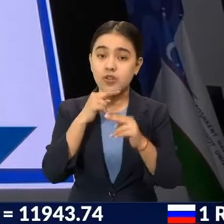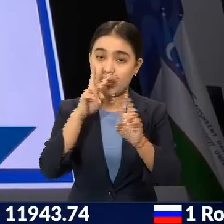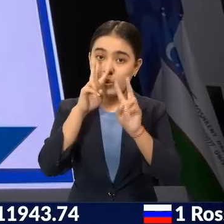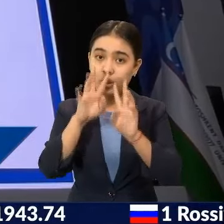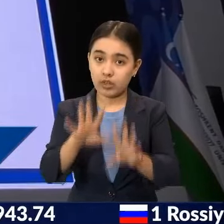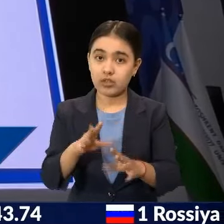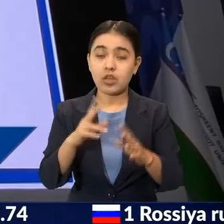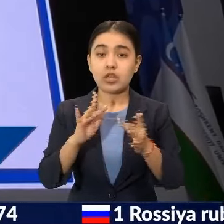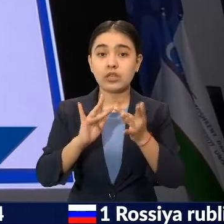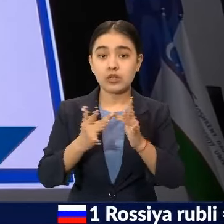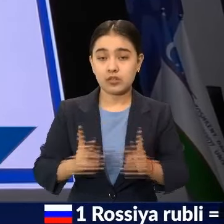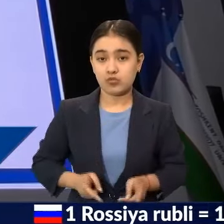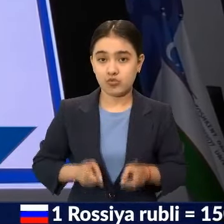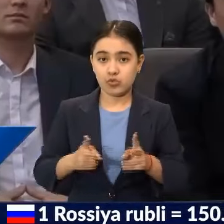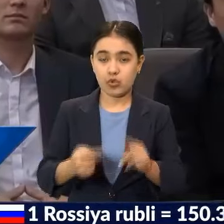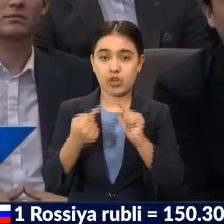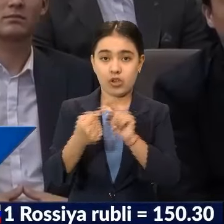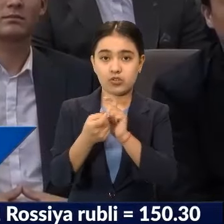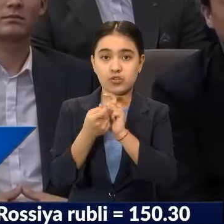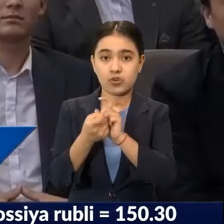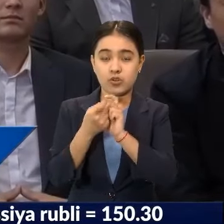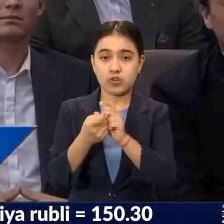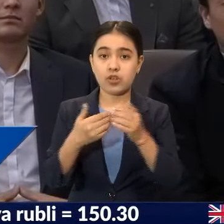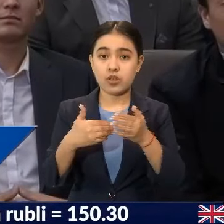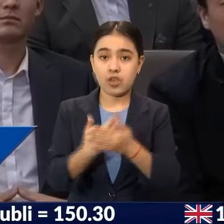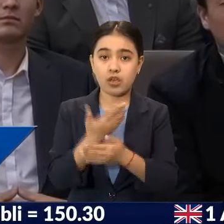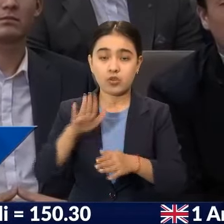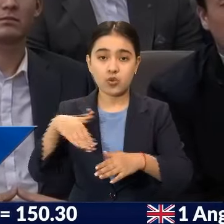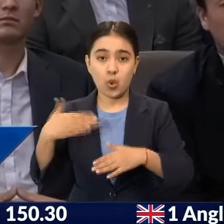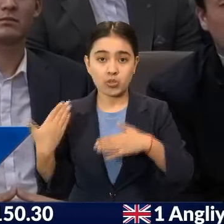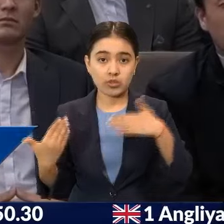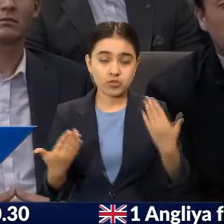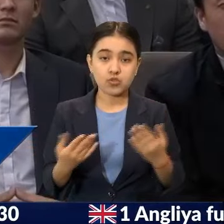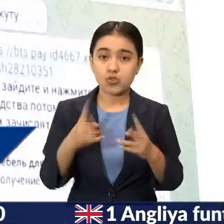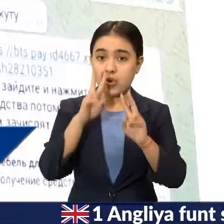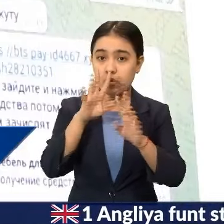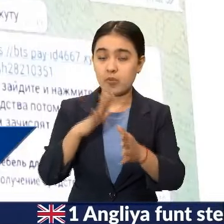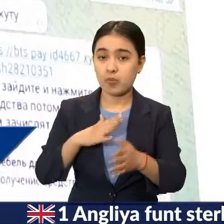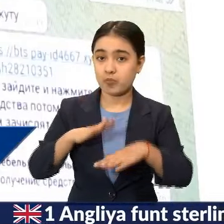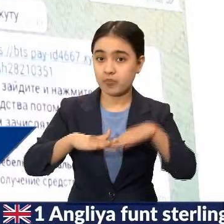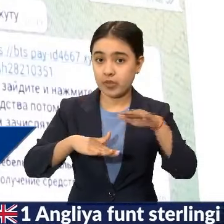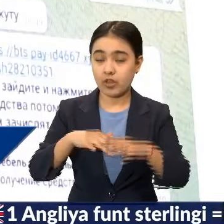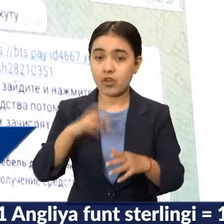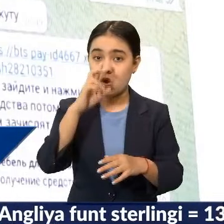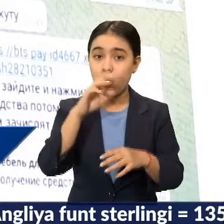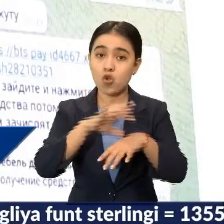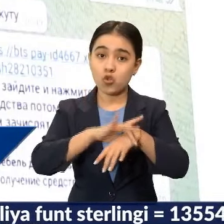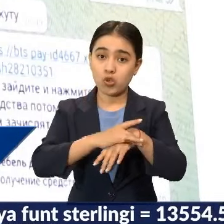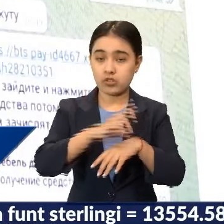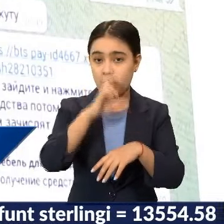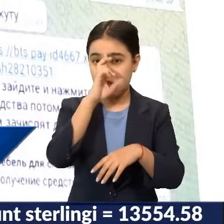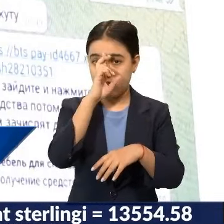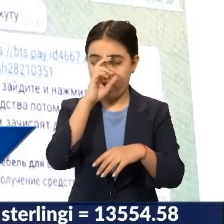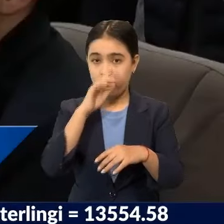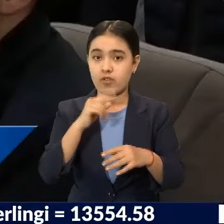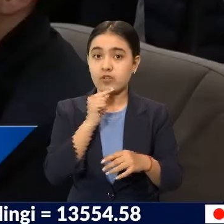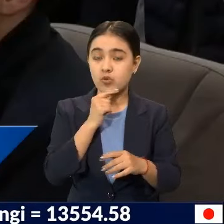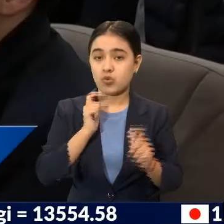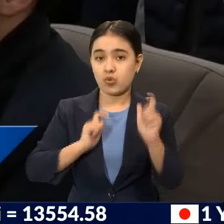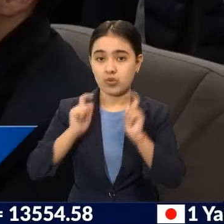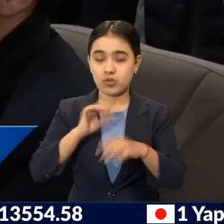qaratilib, kiber jinoyatga qarshi kurashning yangi yondashuvlari amaliyotga joriy qilinmoqda. Toshkent Davlat iqtisodiyot universitetida